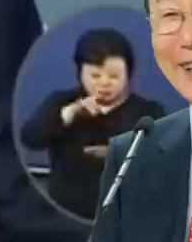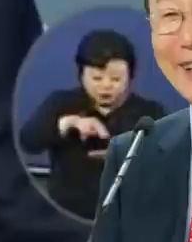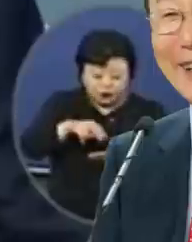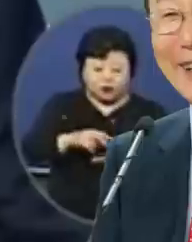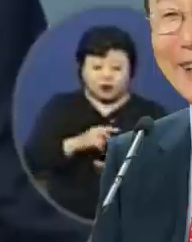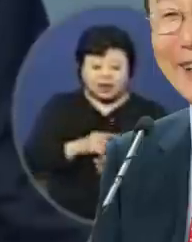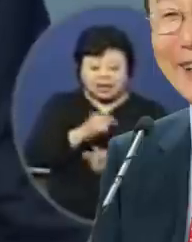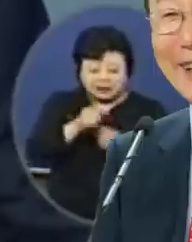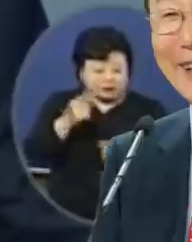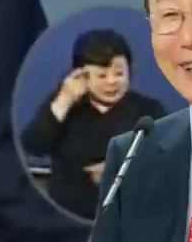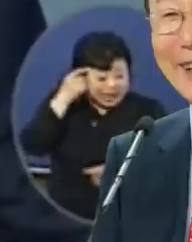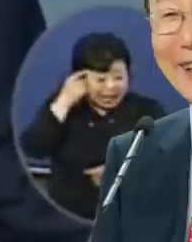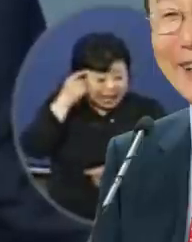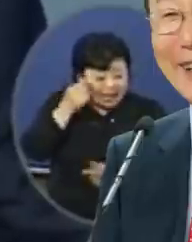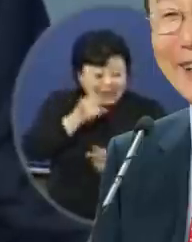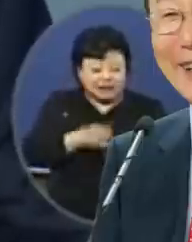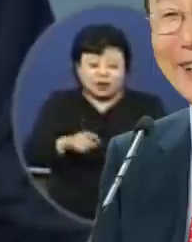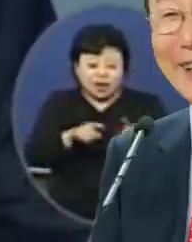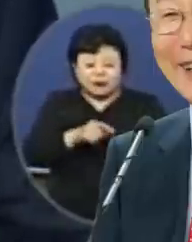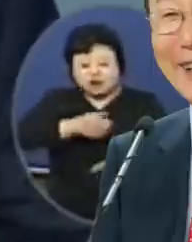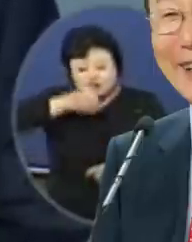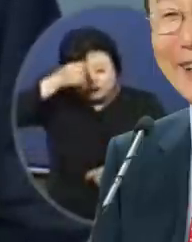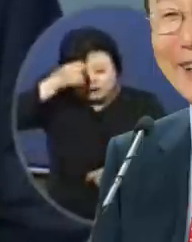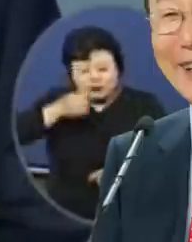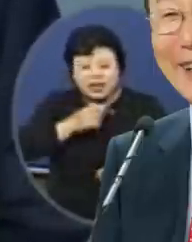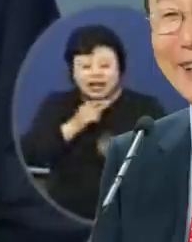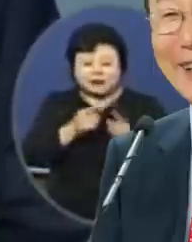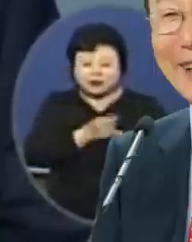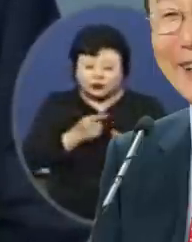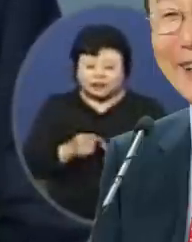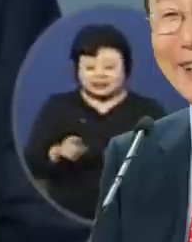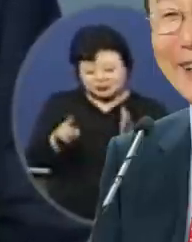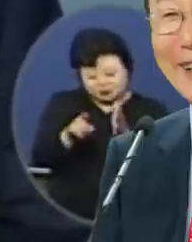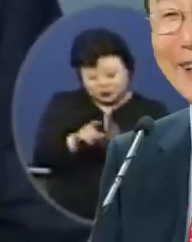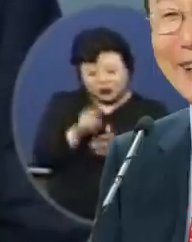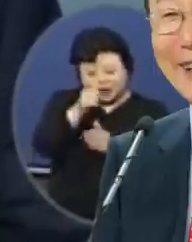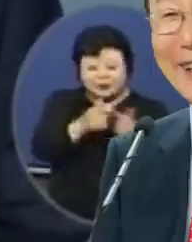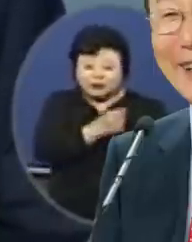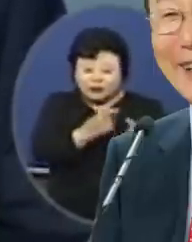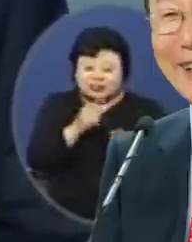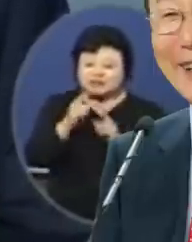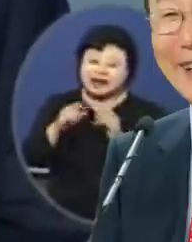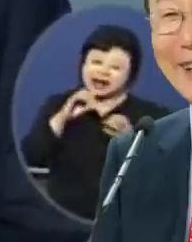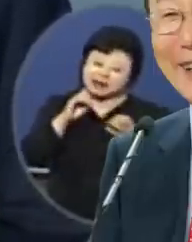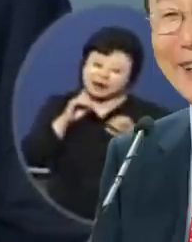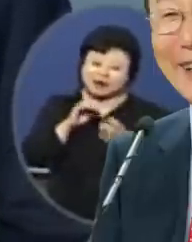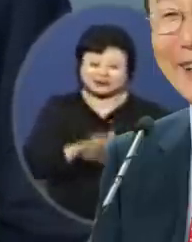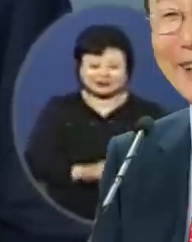하나님의 생각과 하나님과 같이 꿈을 꾸고 하나님과 같이 믿고 하나님과 같이 말함으로